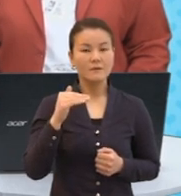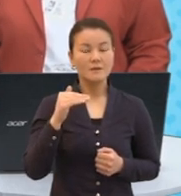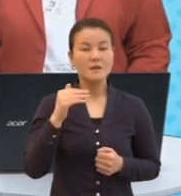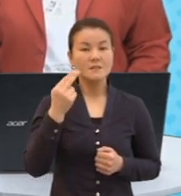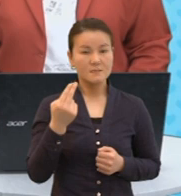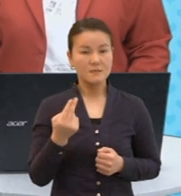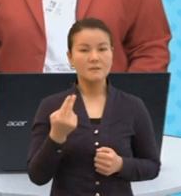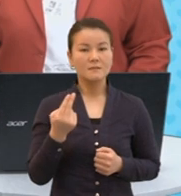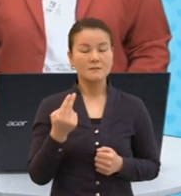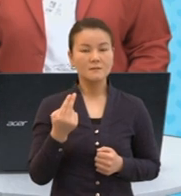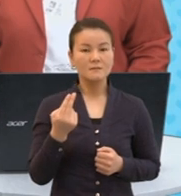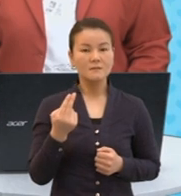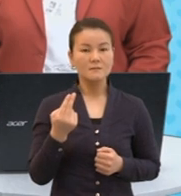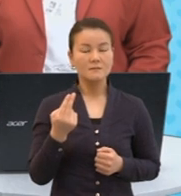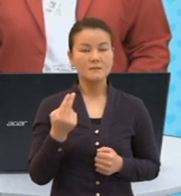С.